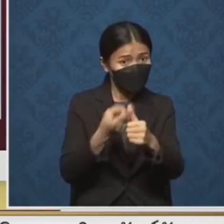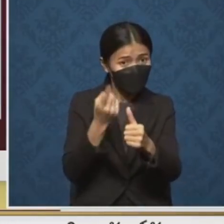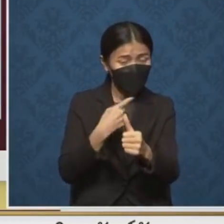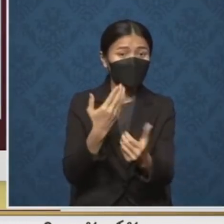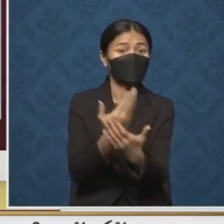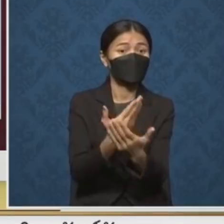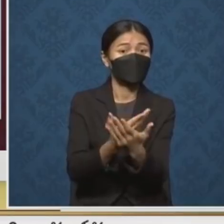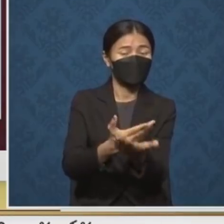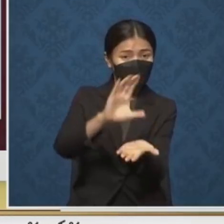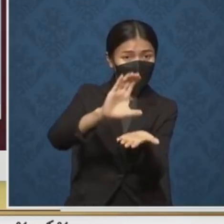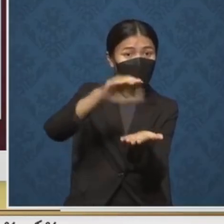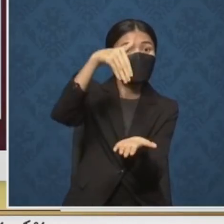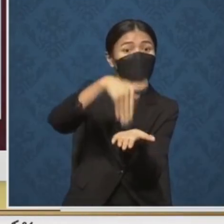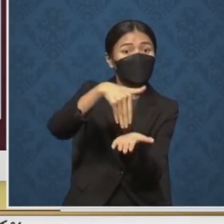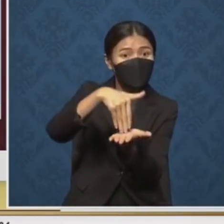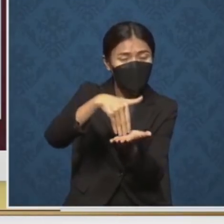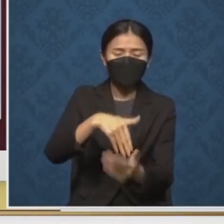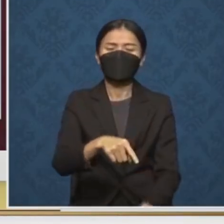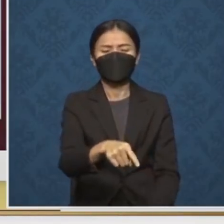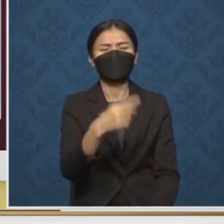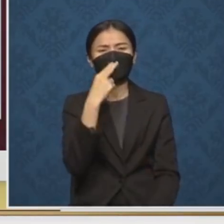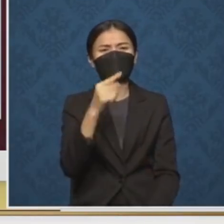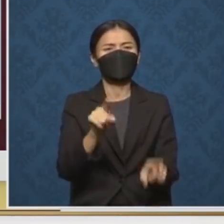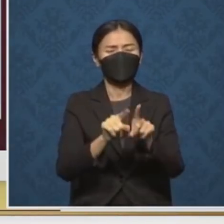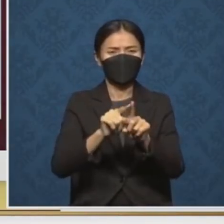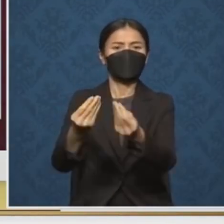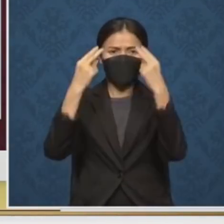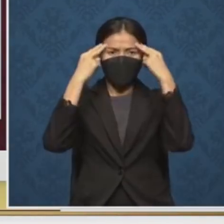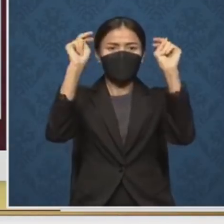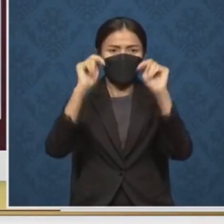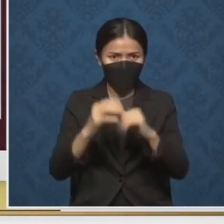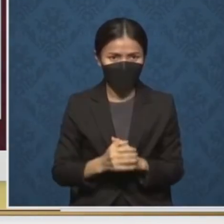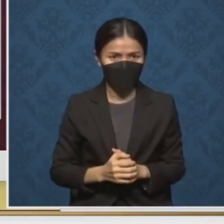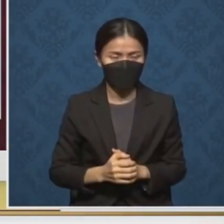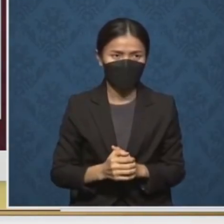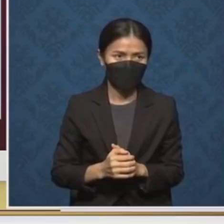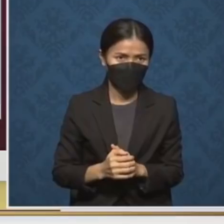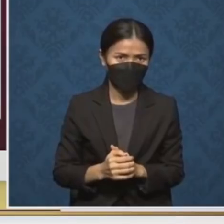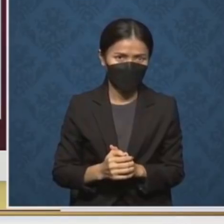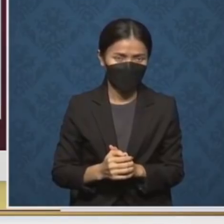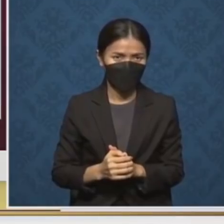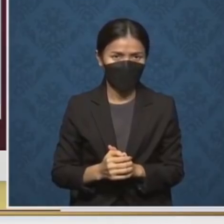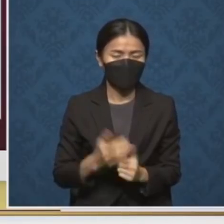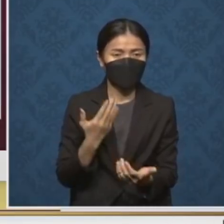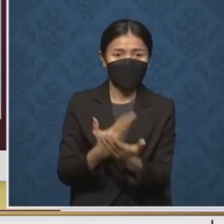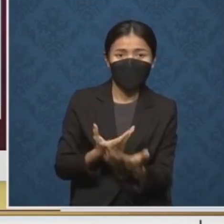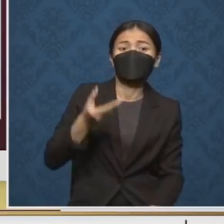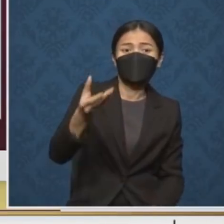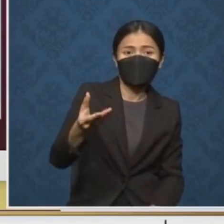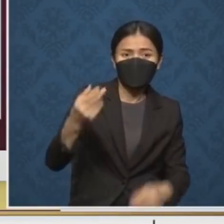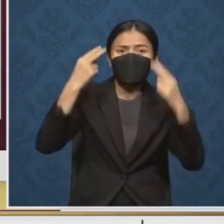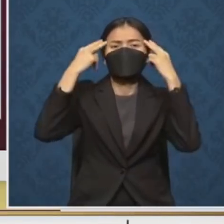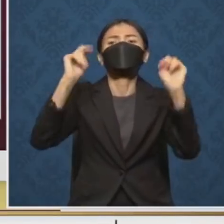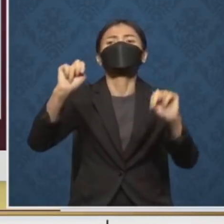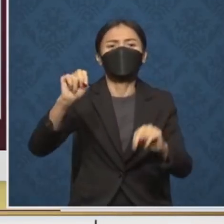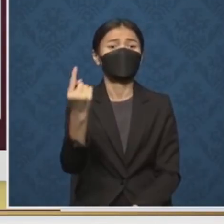ในการเห็นชอบโดยสมบูรณ์แก่นายกรัฐมนตรีนะคะทำให้กระบวนการตรวจสอบต่างๆนี่เป็นไปได้อย่างยากลำบ